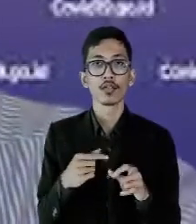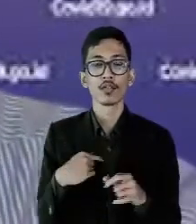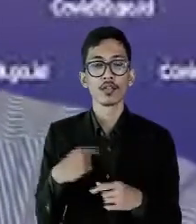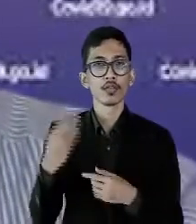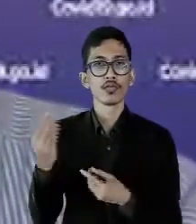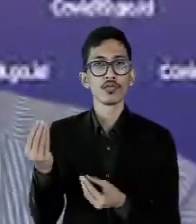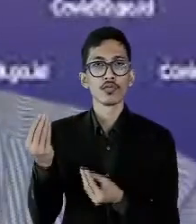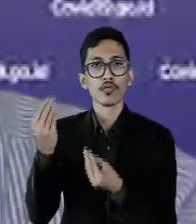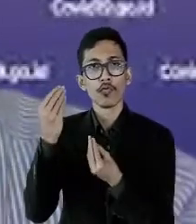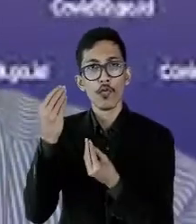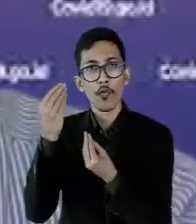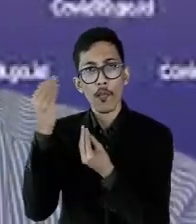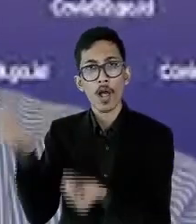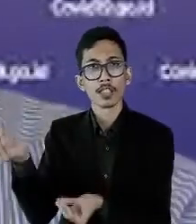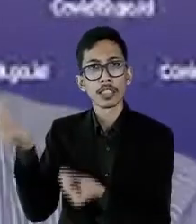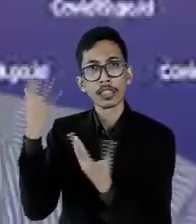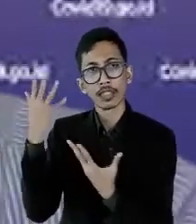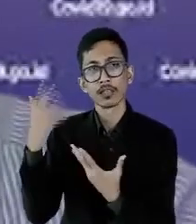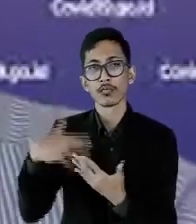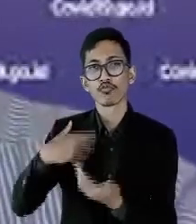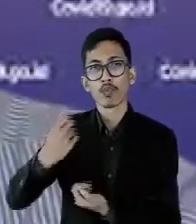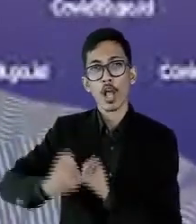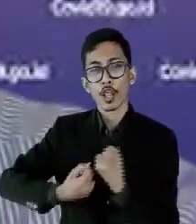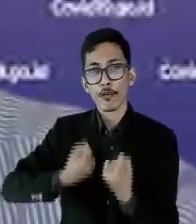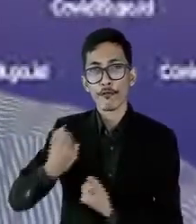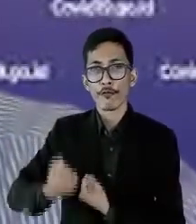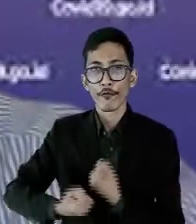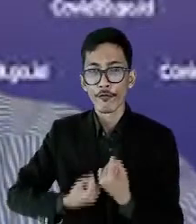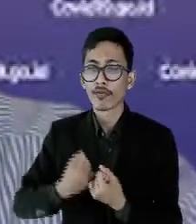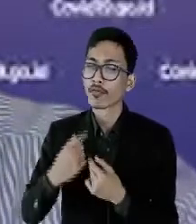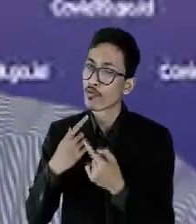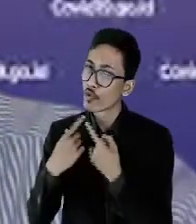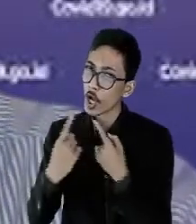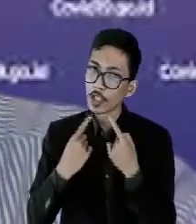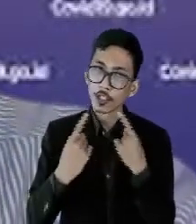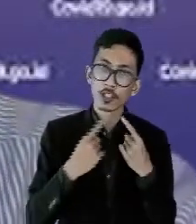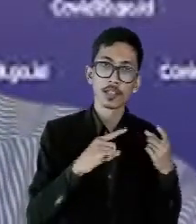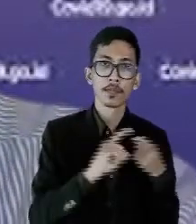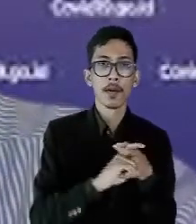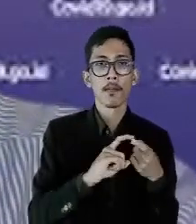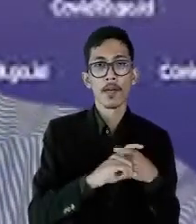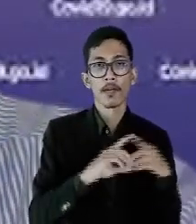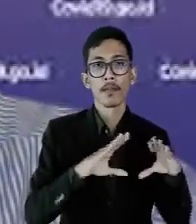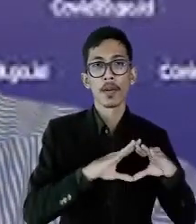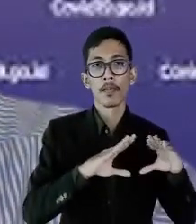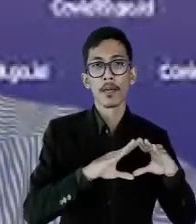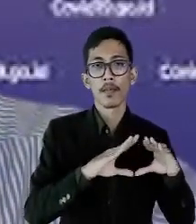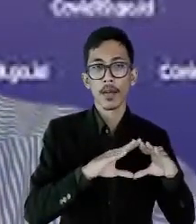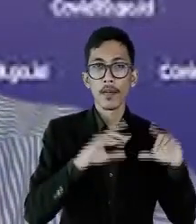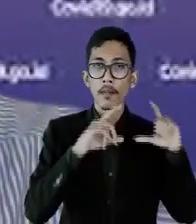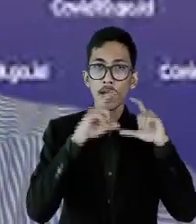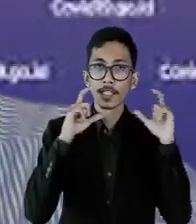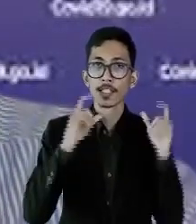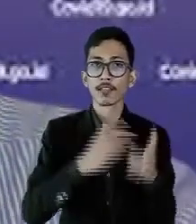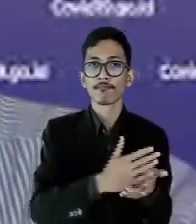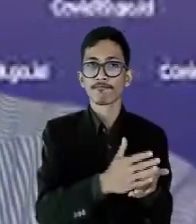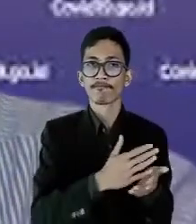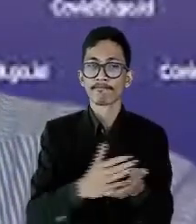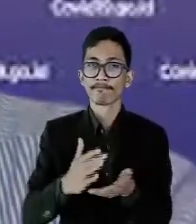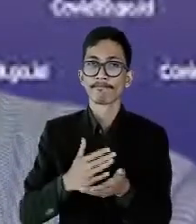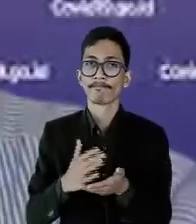juga bergerak secara aktif dengan teman-teman, komunikasi dan kawan-kawan di BNPB untuk membagikan masker